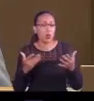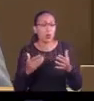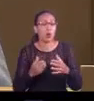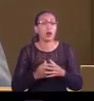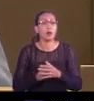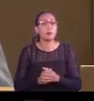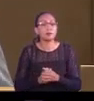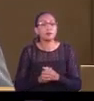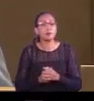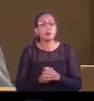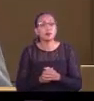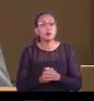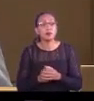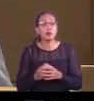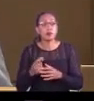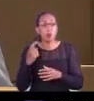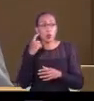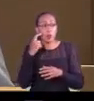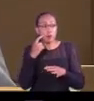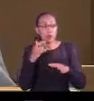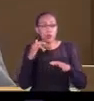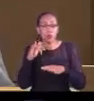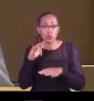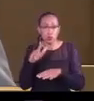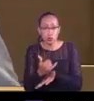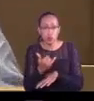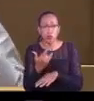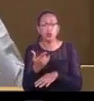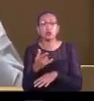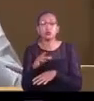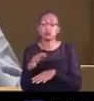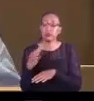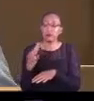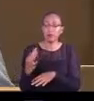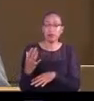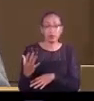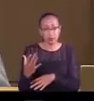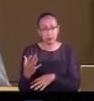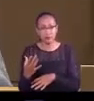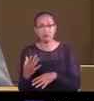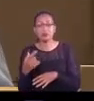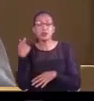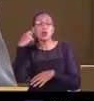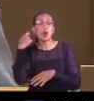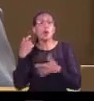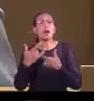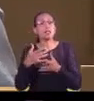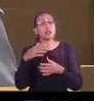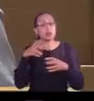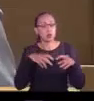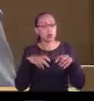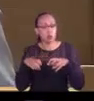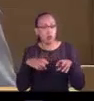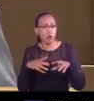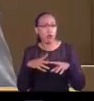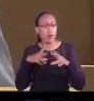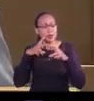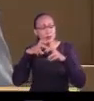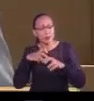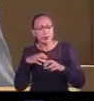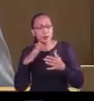Je constate, il y a 2 jours, j'étais invité par le président de Martinique Transport à examiner le projet